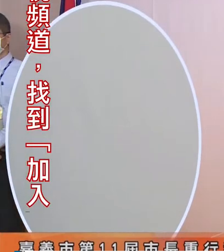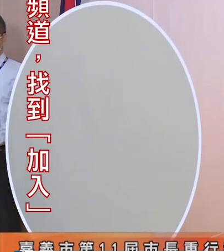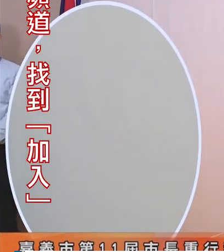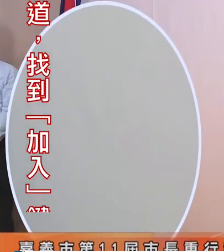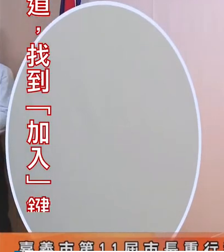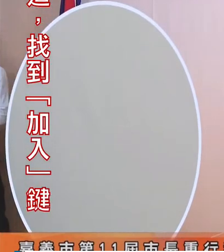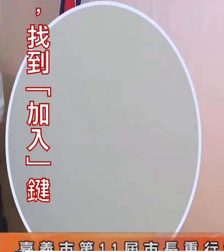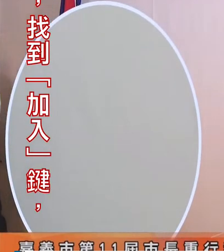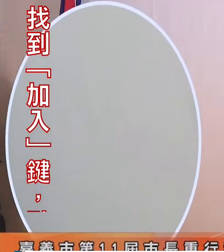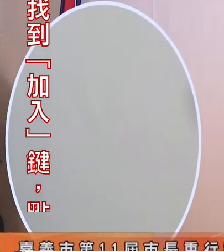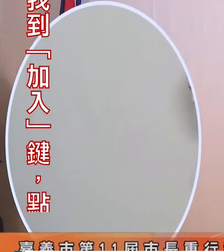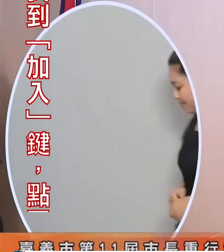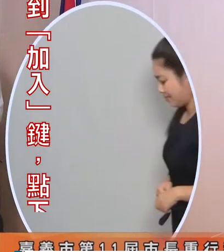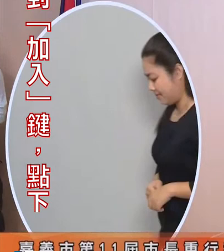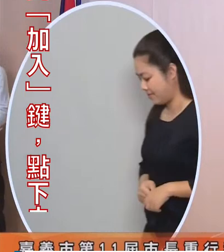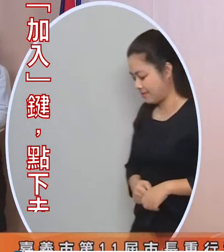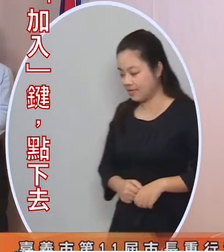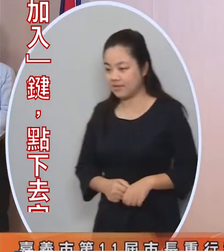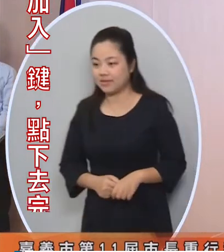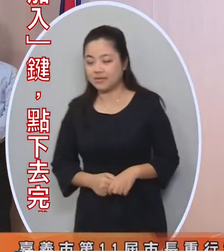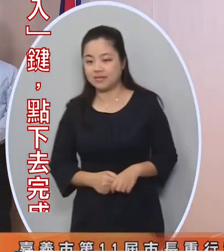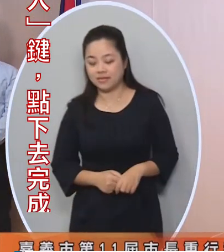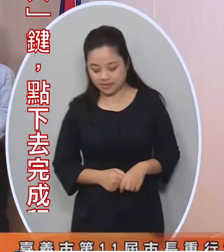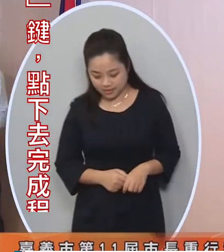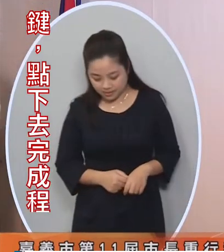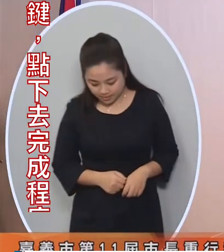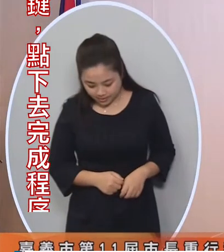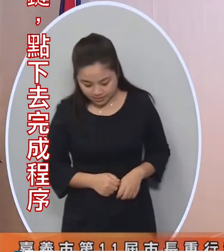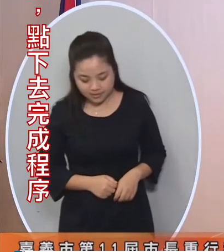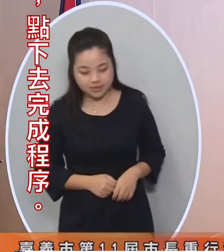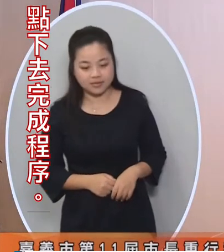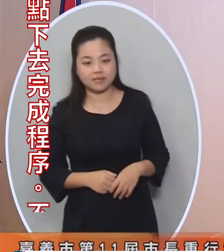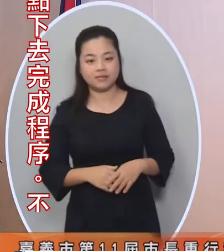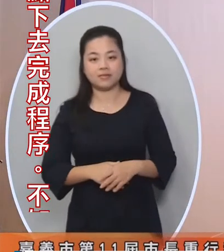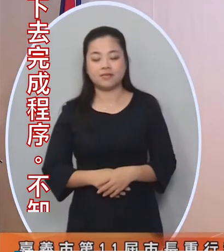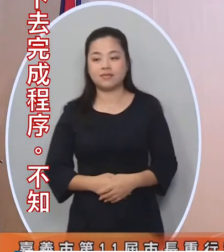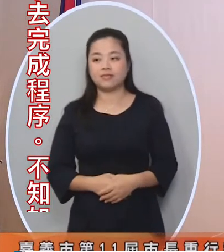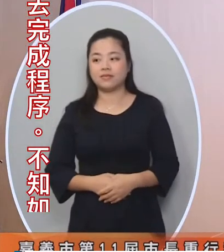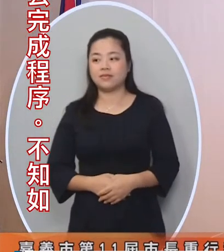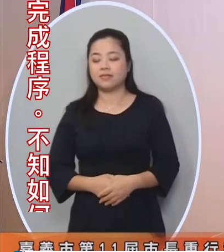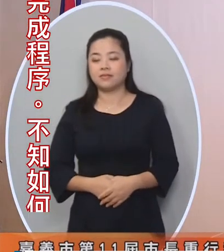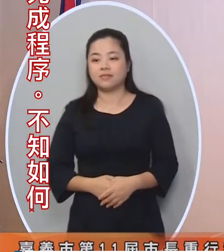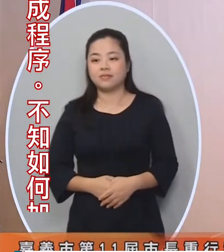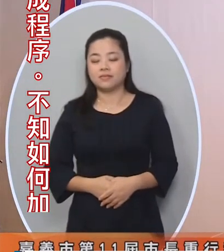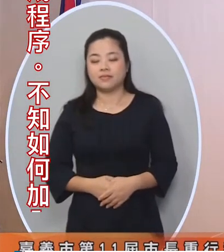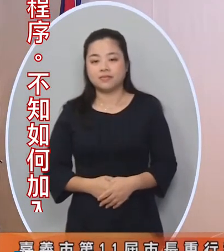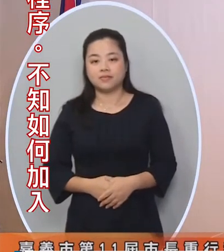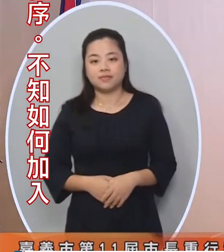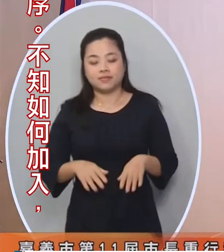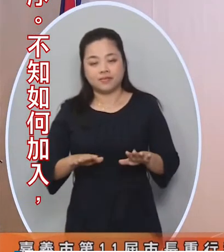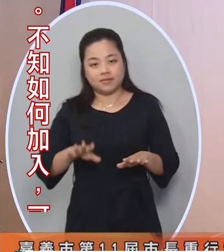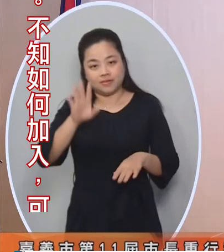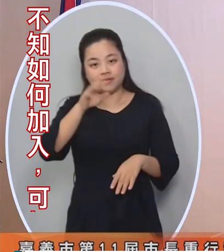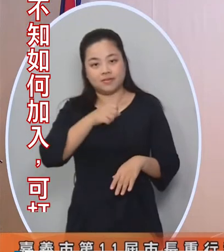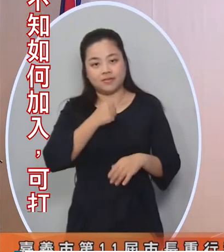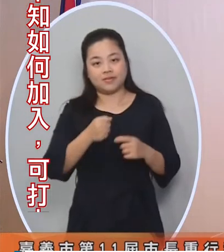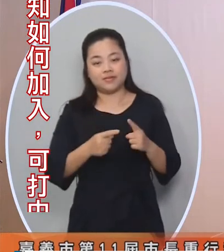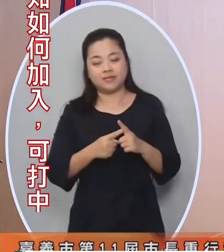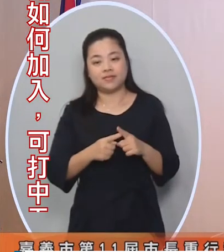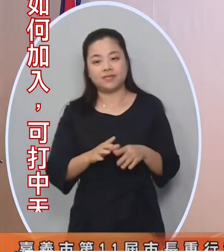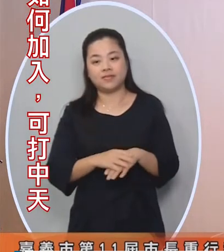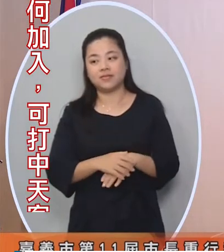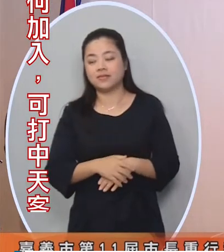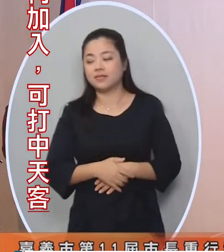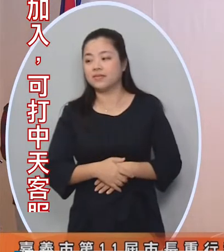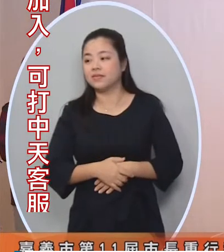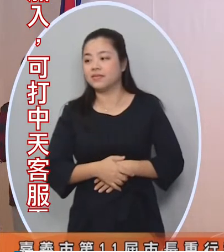嘉义市第十一届市长重新选举候选人电视公办政见发表会开始，现在请主持人嘉义市选